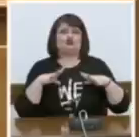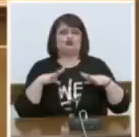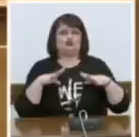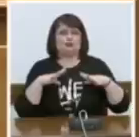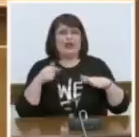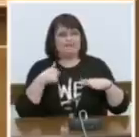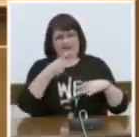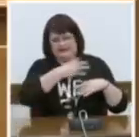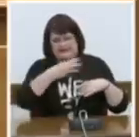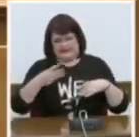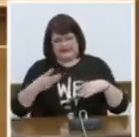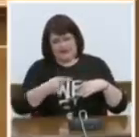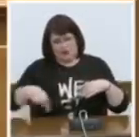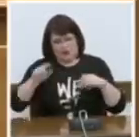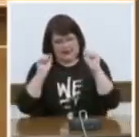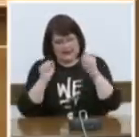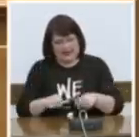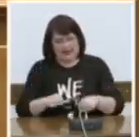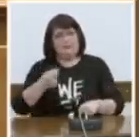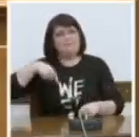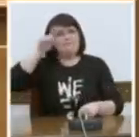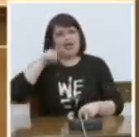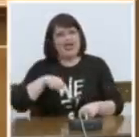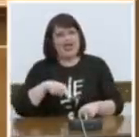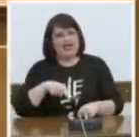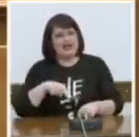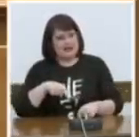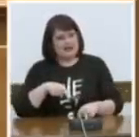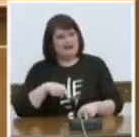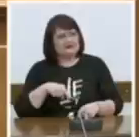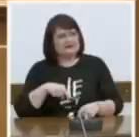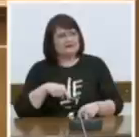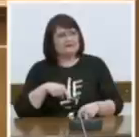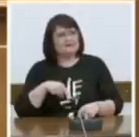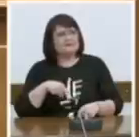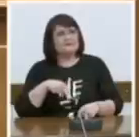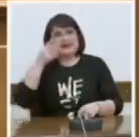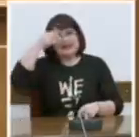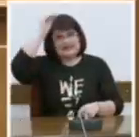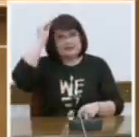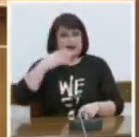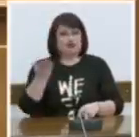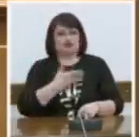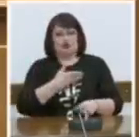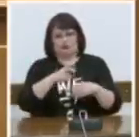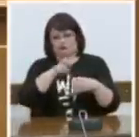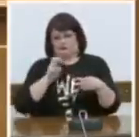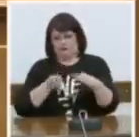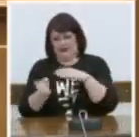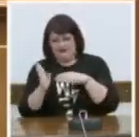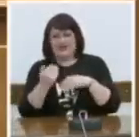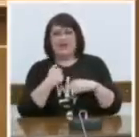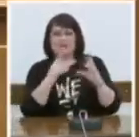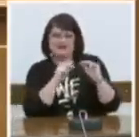Συμμαχία, ομόφωνα, μέσα σε λίγες μέρες, μετά τη συγκλονιστική αποχώρηση του Αλέξη Τσίπρα, είναι εδώ με πλήρη στελέχωση σε όλες τις θέσεις της